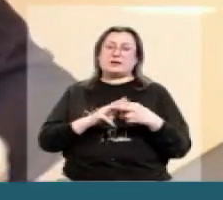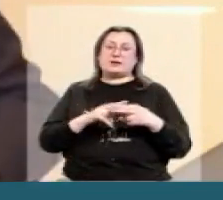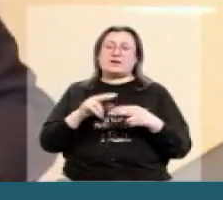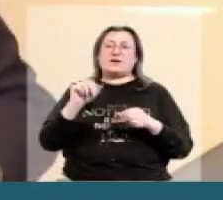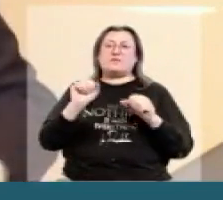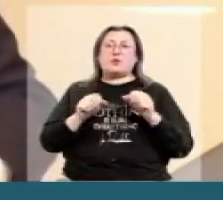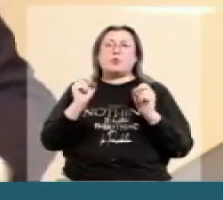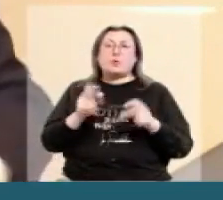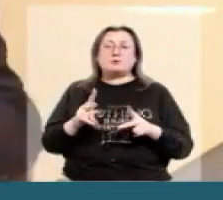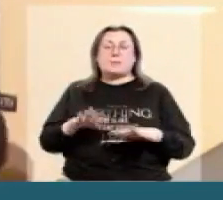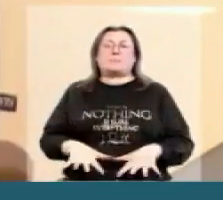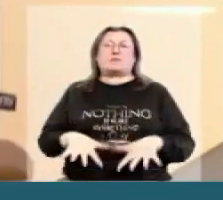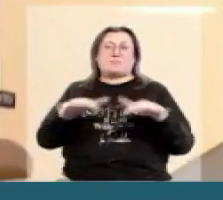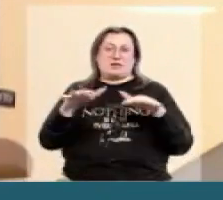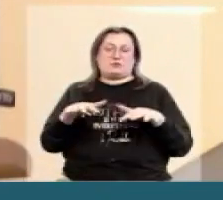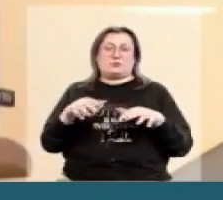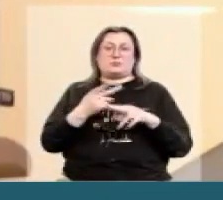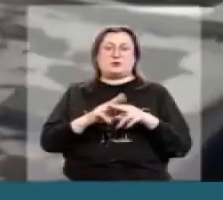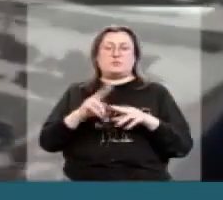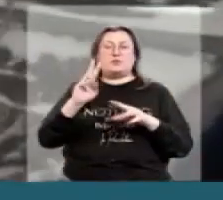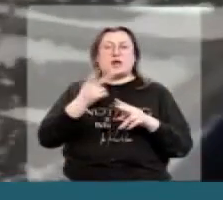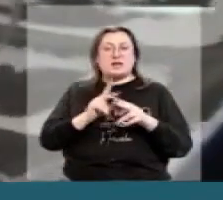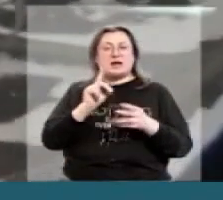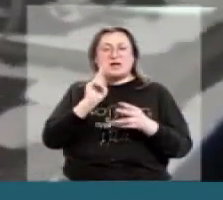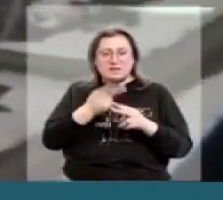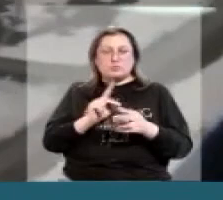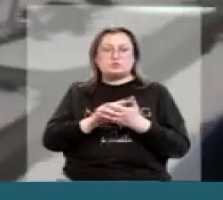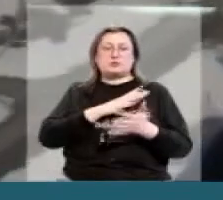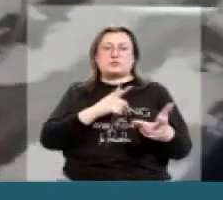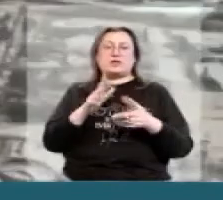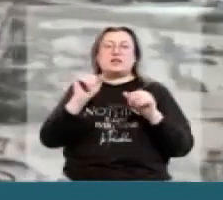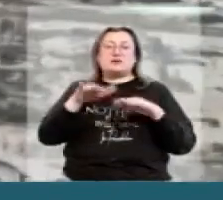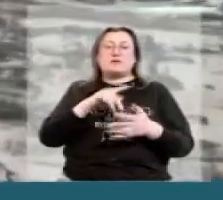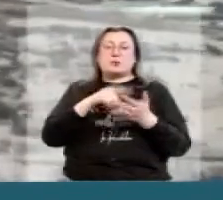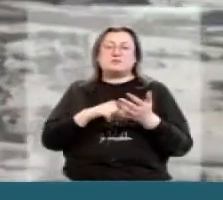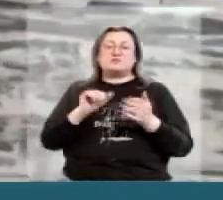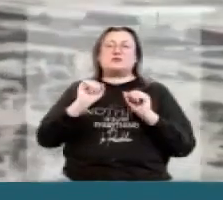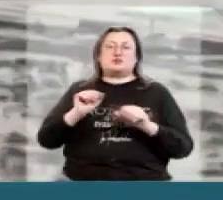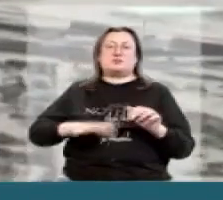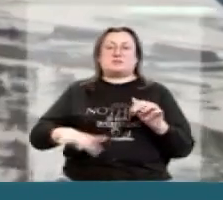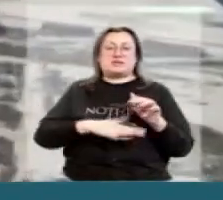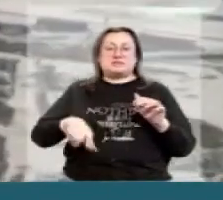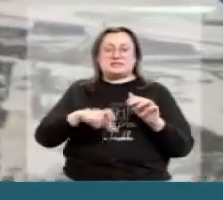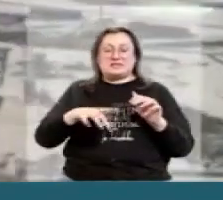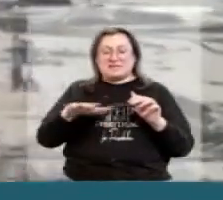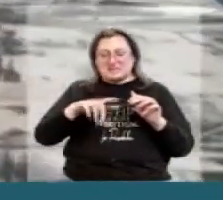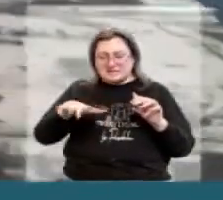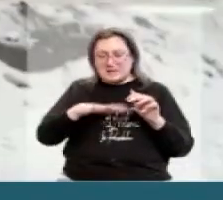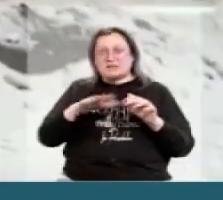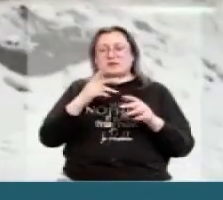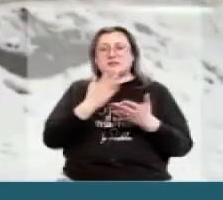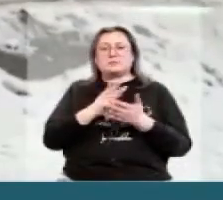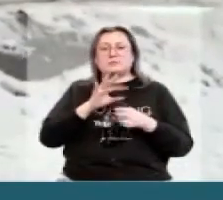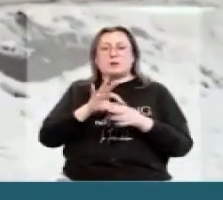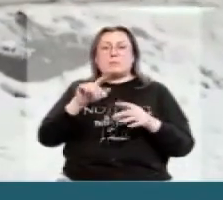потенциальная угроза по подтоплению. Поэтому мы должны быть готовы. Для решения вопросов защиты территории и населения в области реализуется дорожная